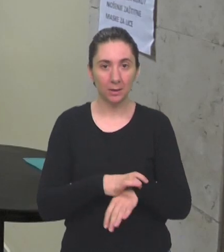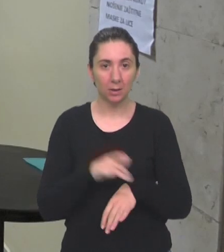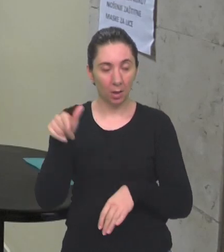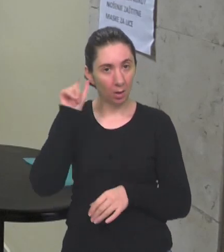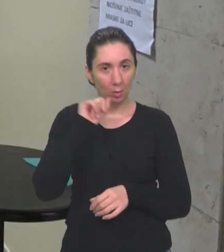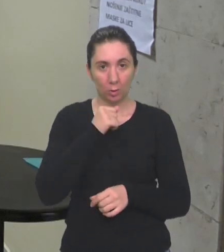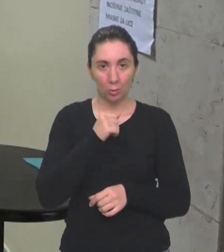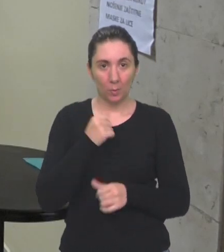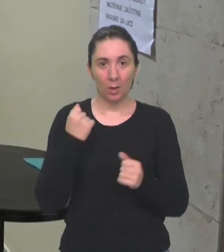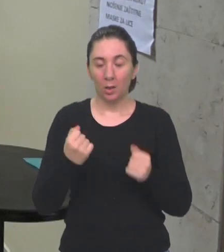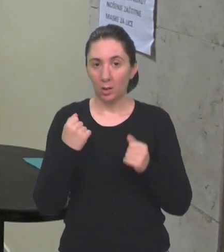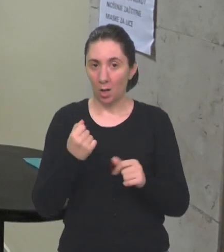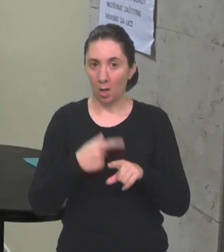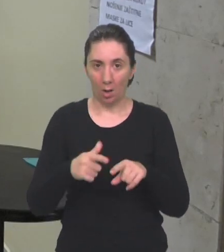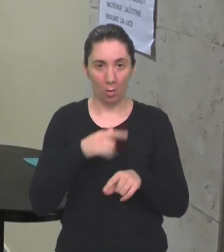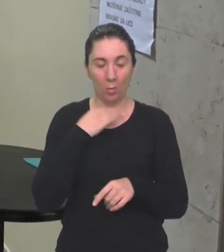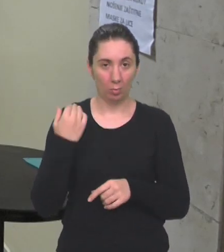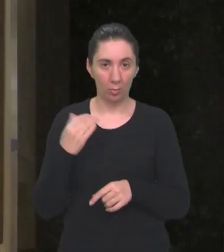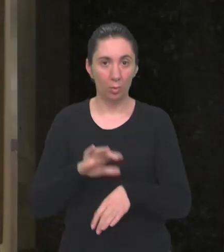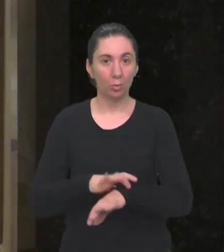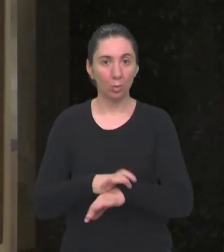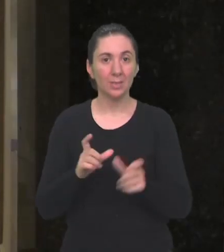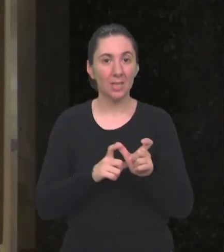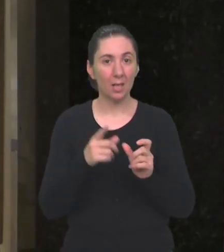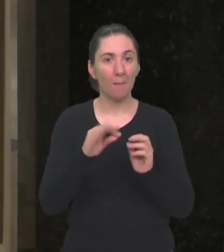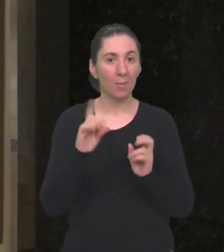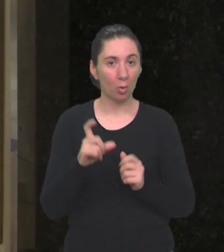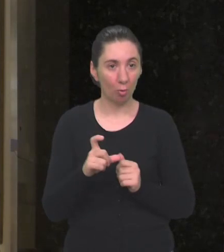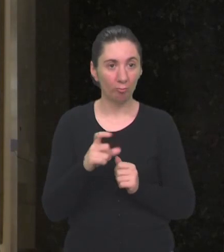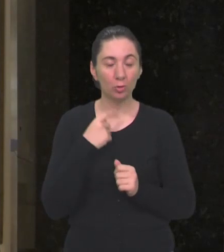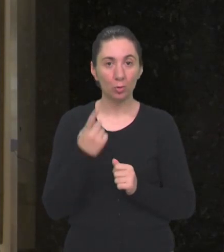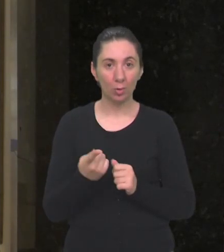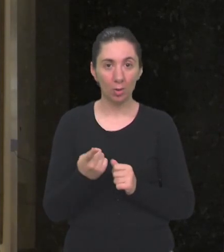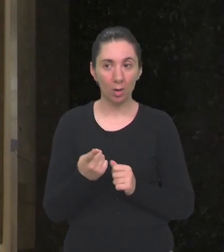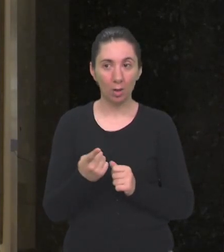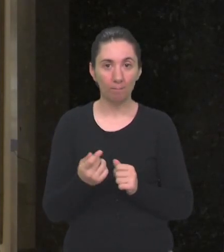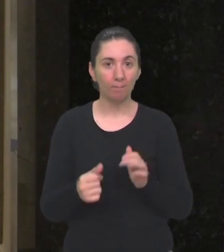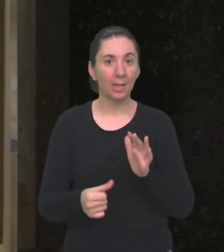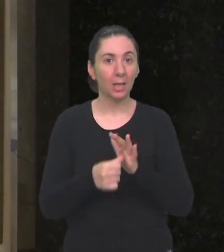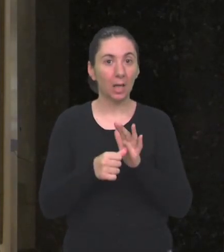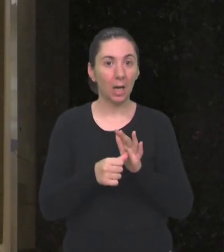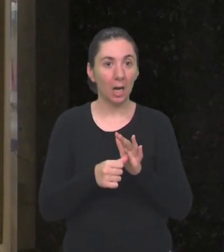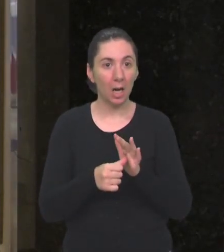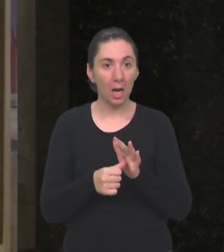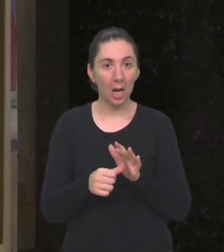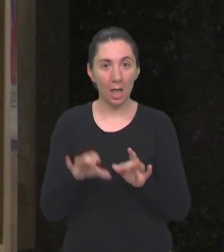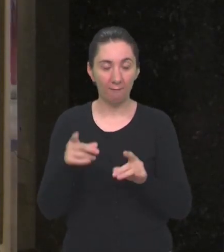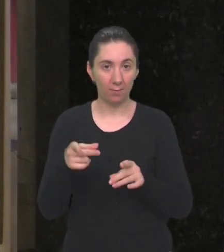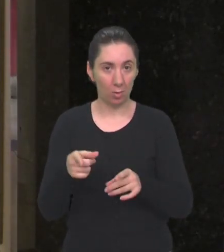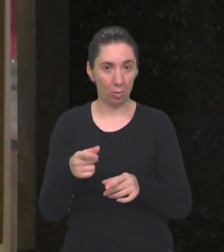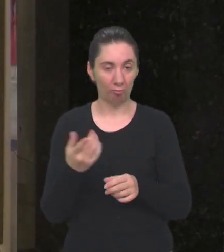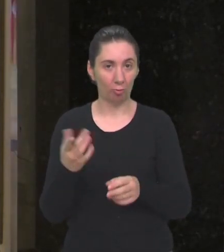Karlovačkoj županiji itekako nedostaje. Doktorica Sanja Brleković istaknula je glavne prednosti ove grane